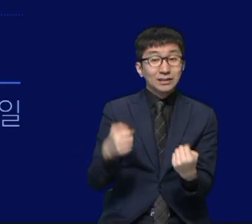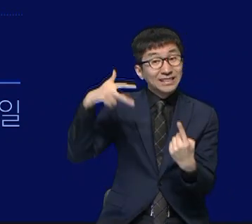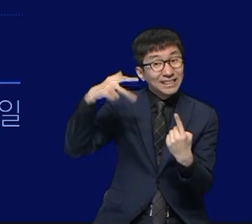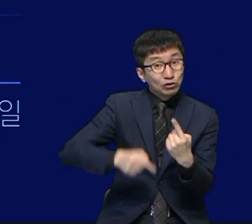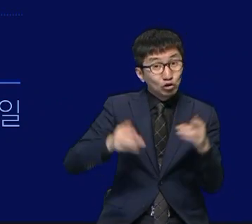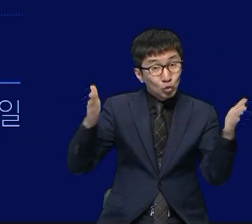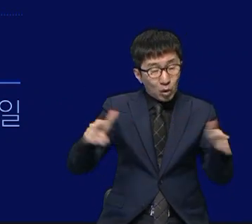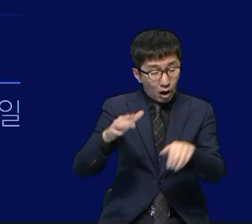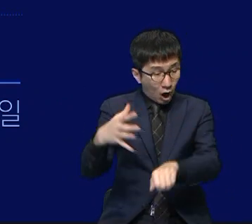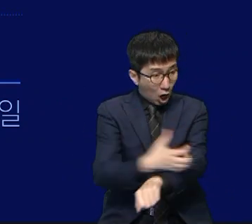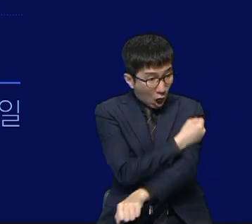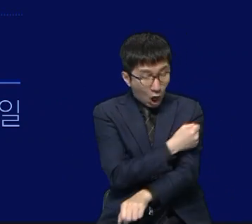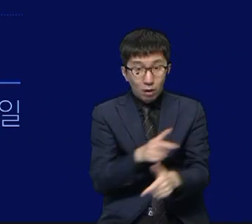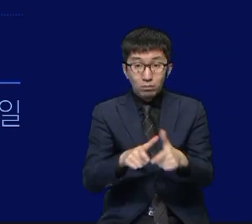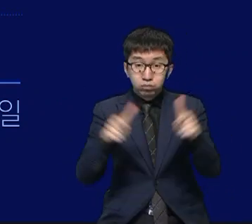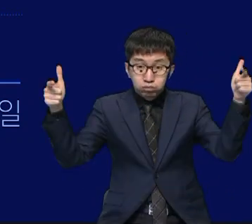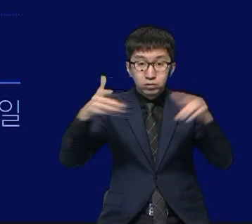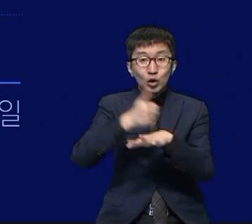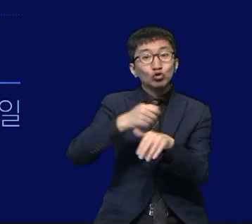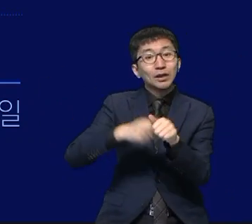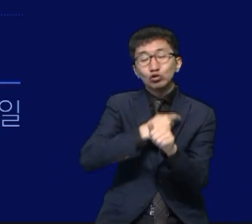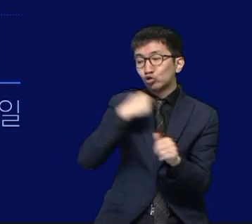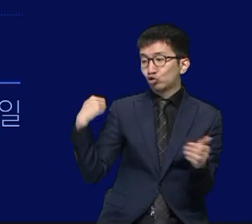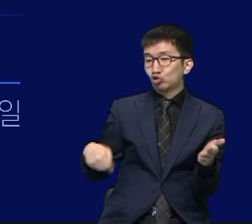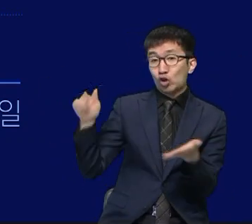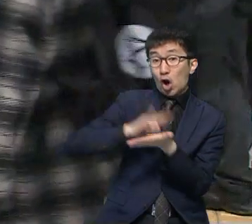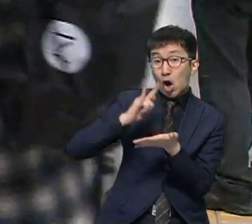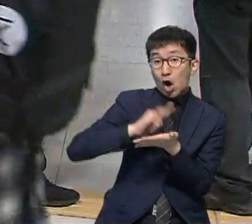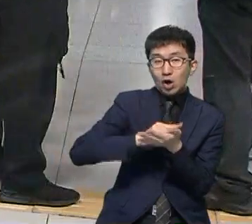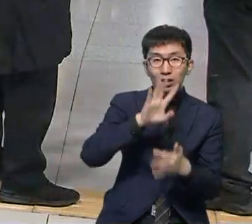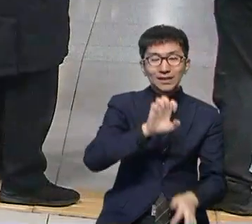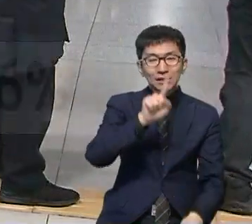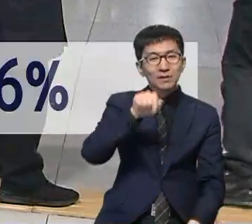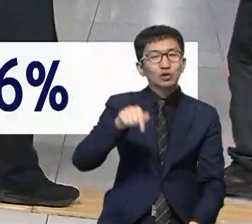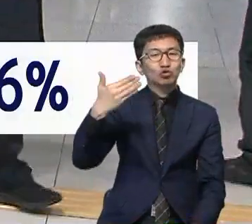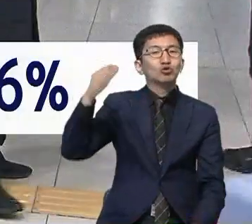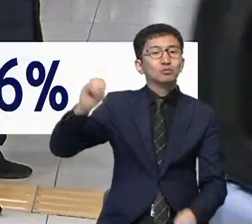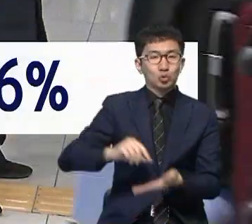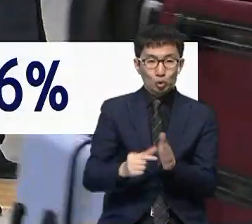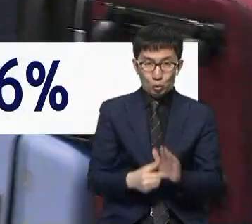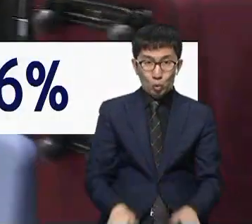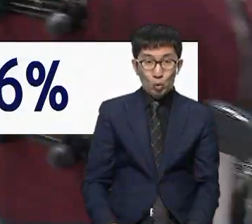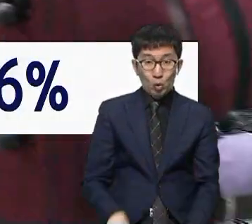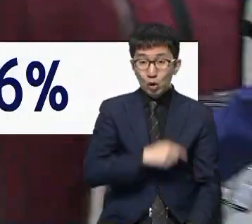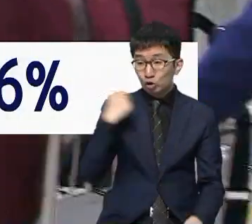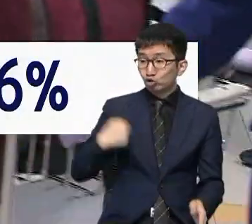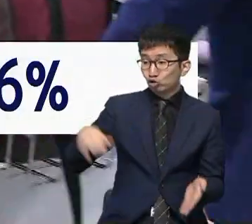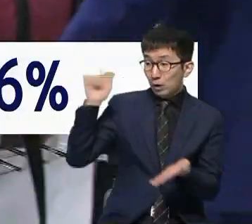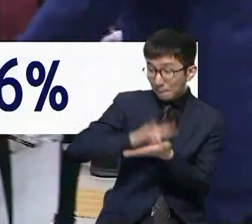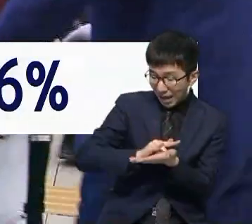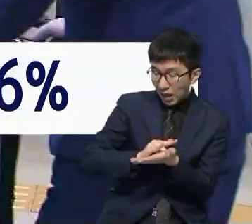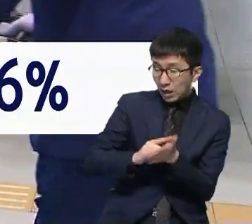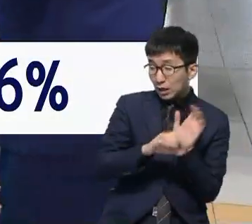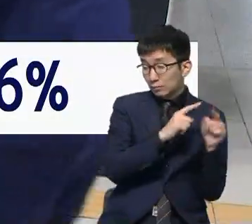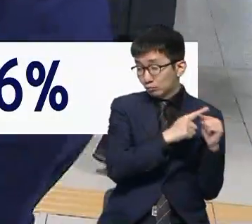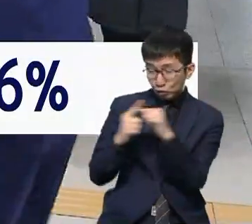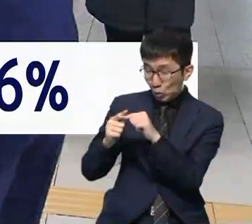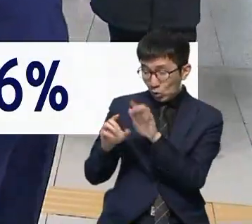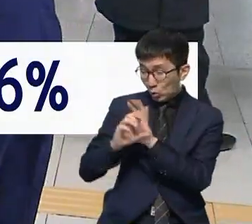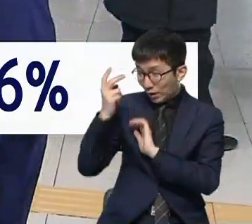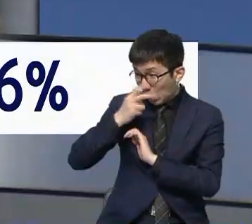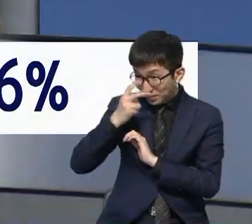급증해 41.9%까지 올라갔습니다. 중국발 입국자 검사 의무화로 해외 유입 확진자